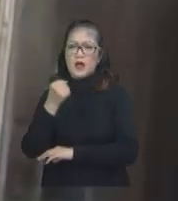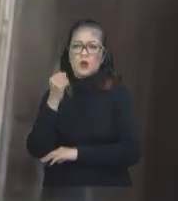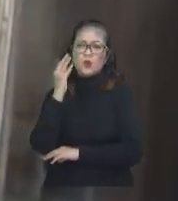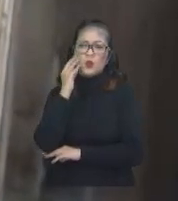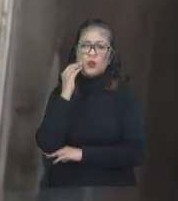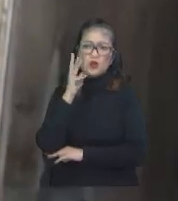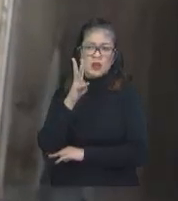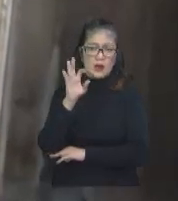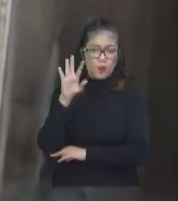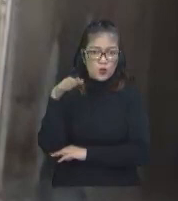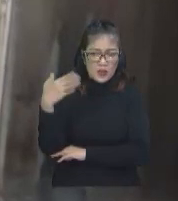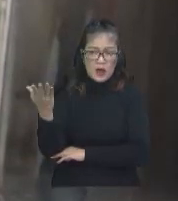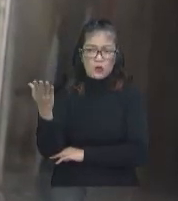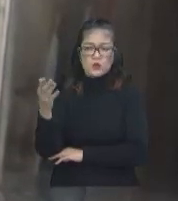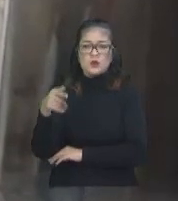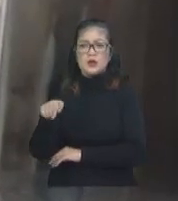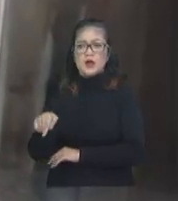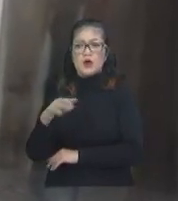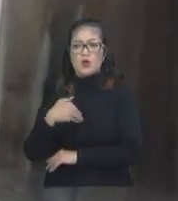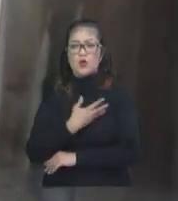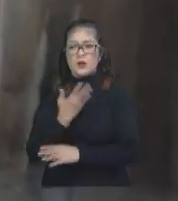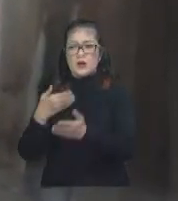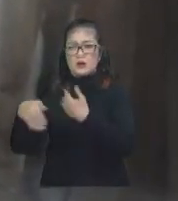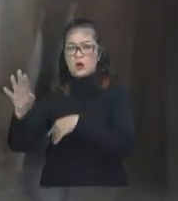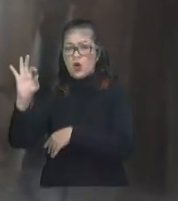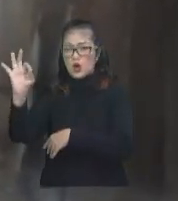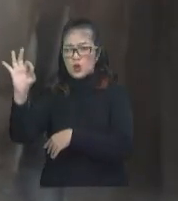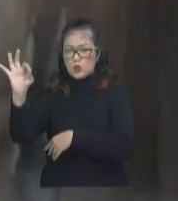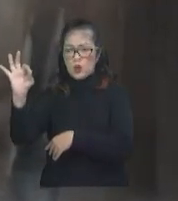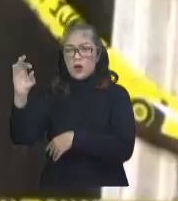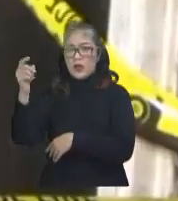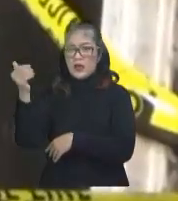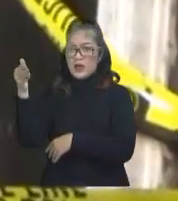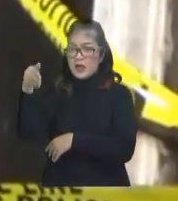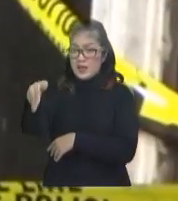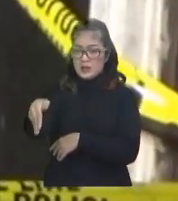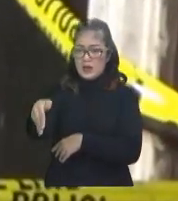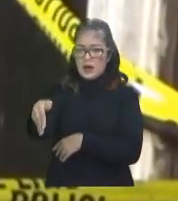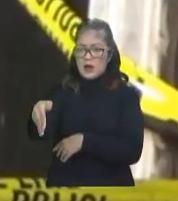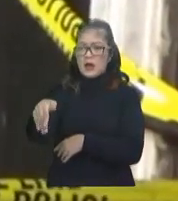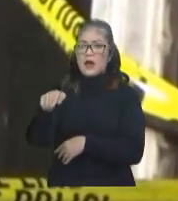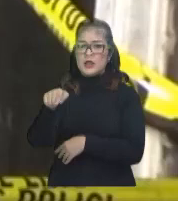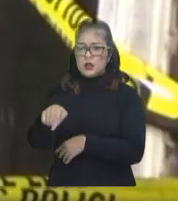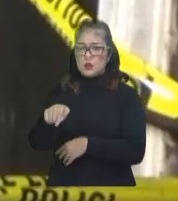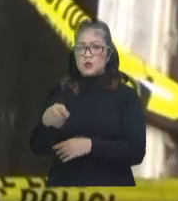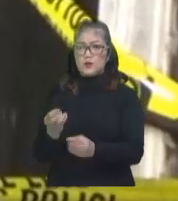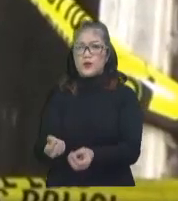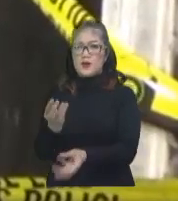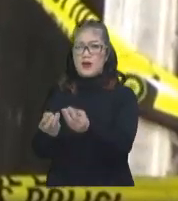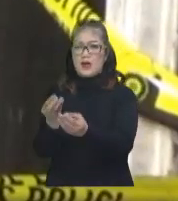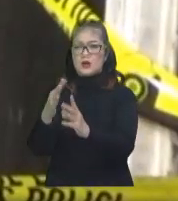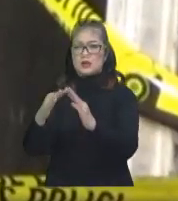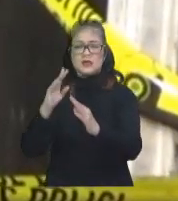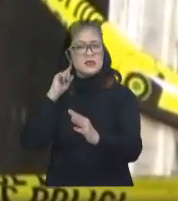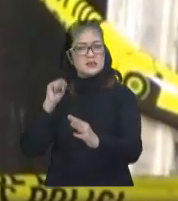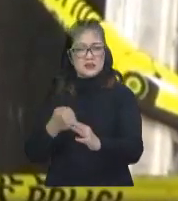tuanya. R datang menyusul hingga terjadi insiden pembakaran. Korban mengalami luka bakar hingga 80% di